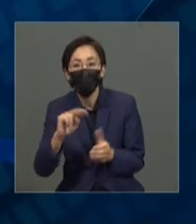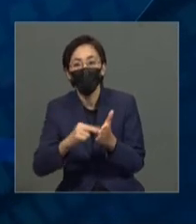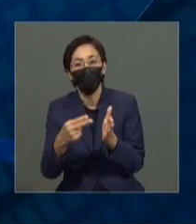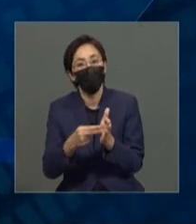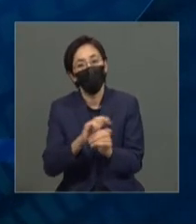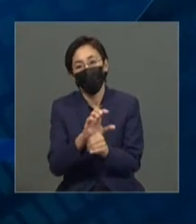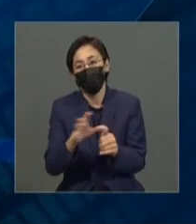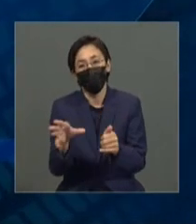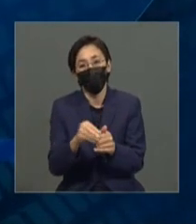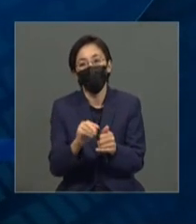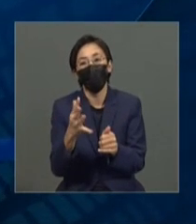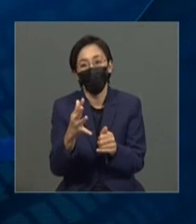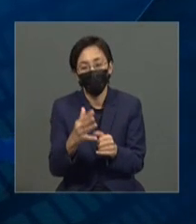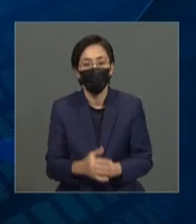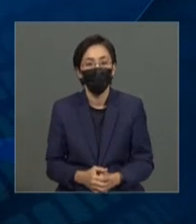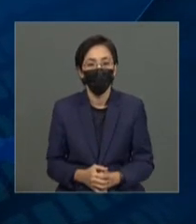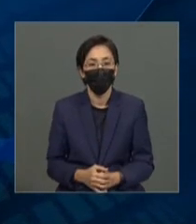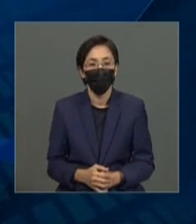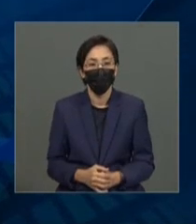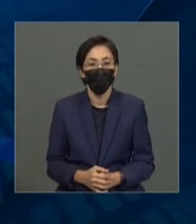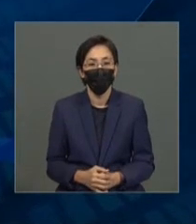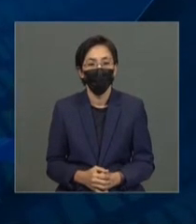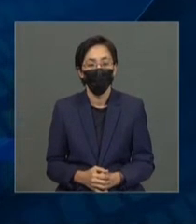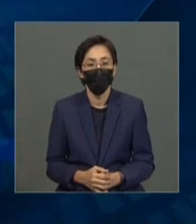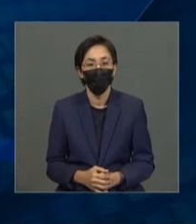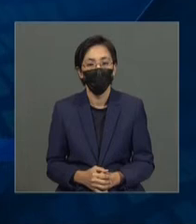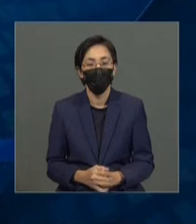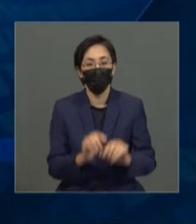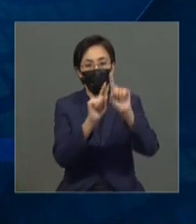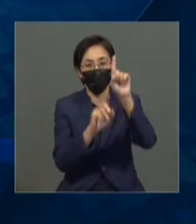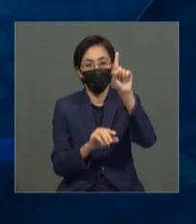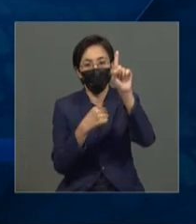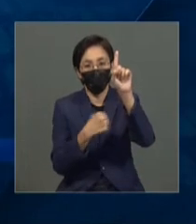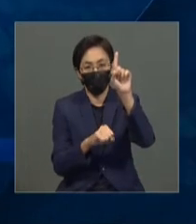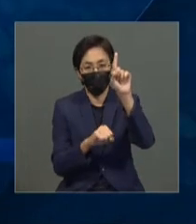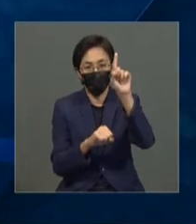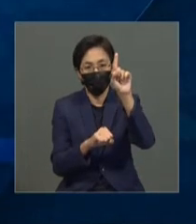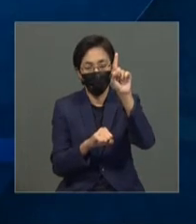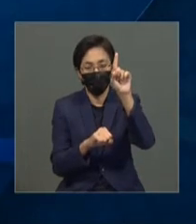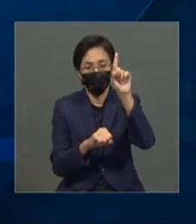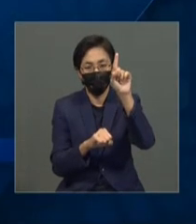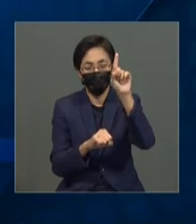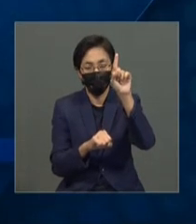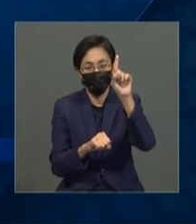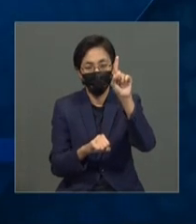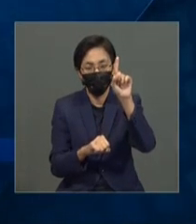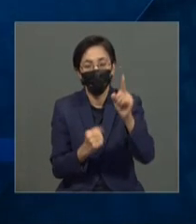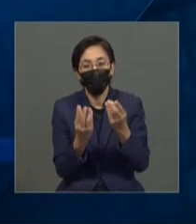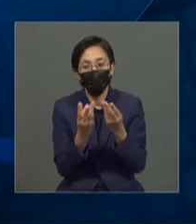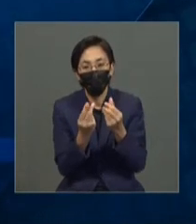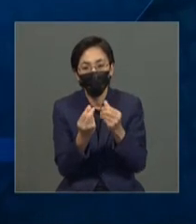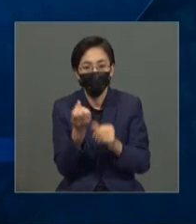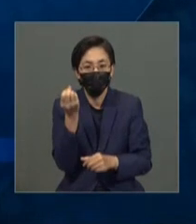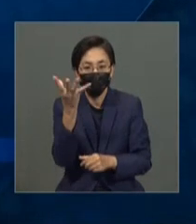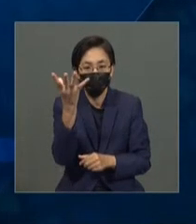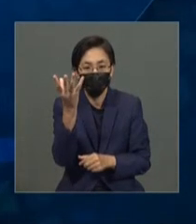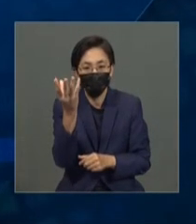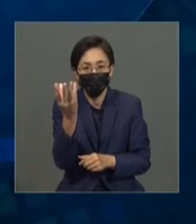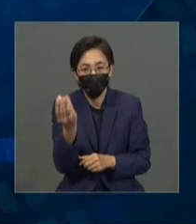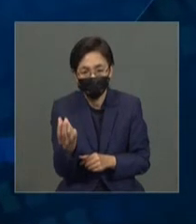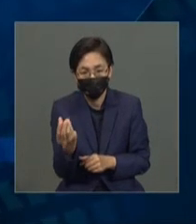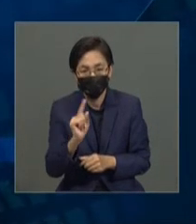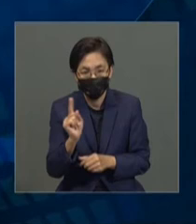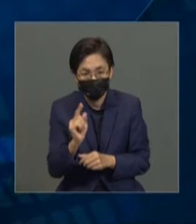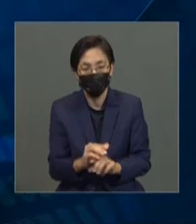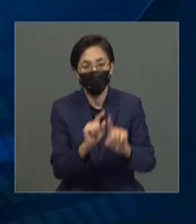ะดังนั้นถ้าเรามาดู10จังหวัดอันดับแรกค่ะที่มีการรายงานตัวเลขสูงสุดนะคะก็ยัง